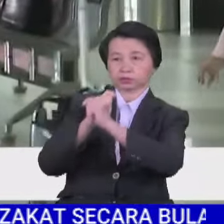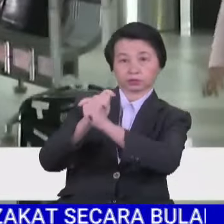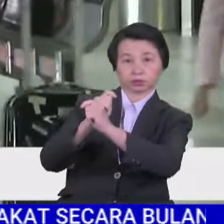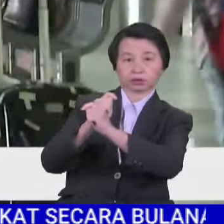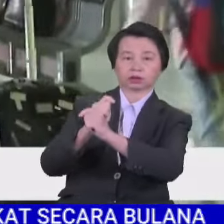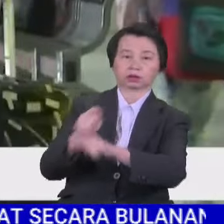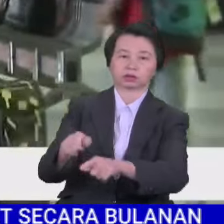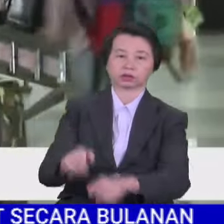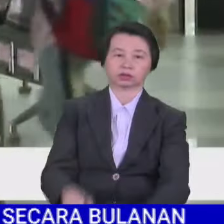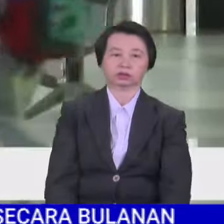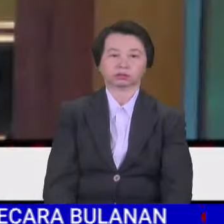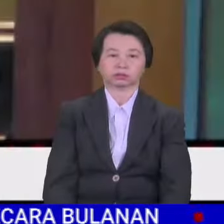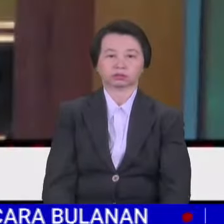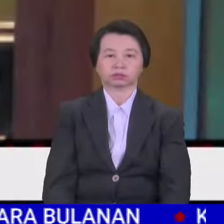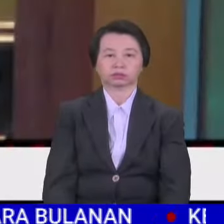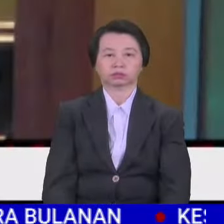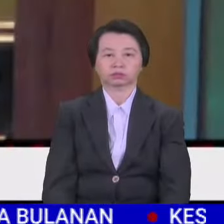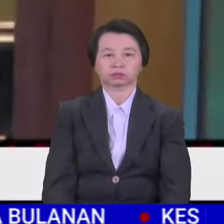tahan